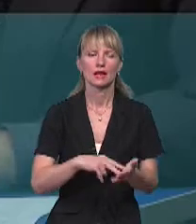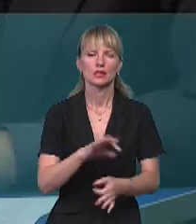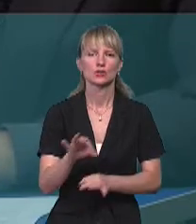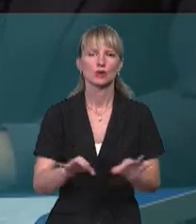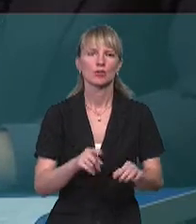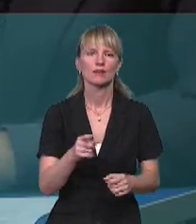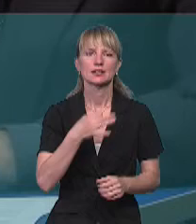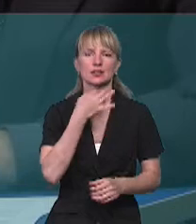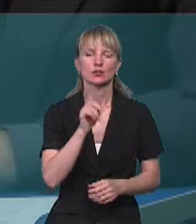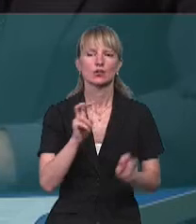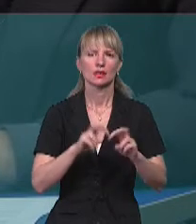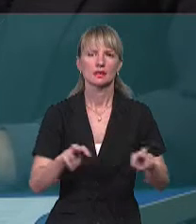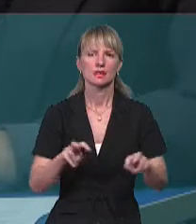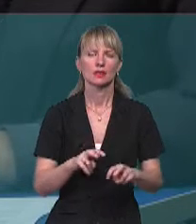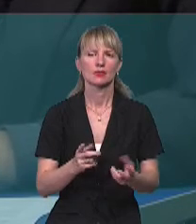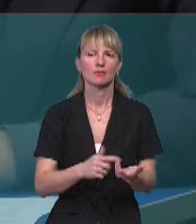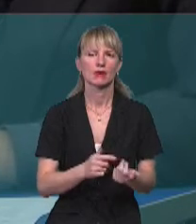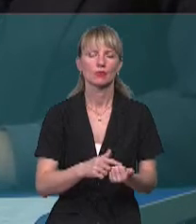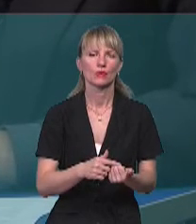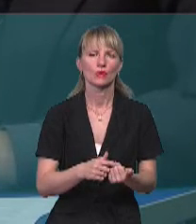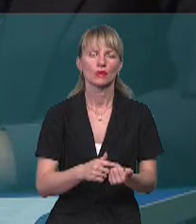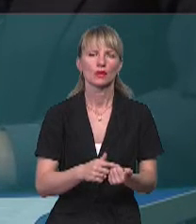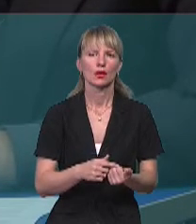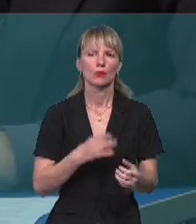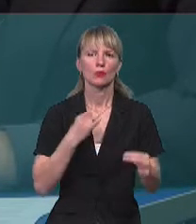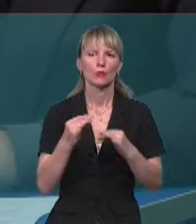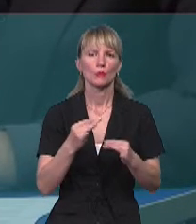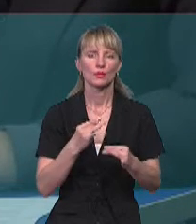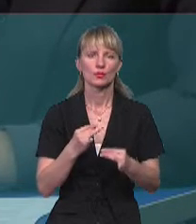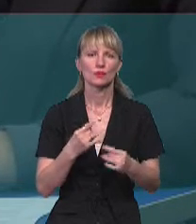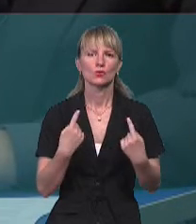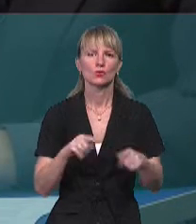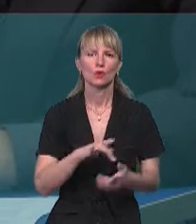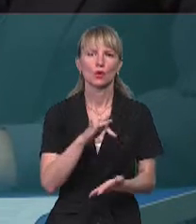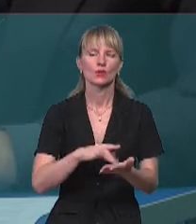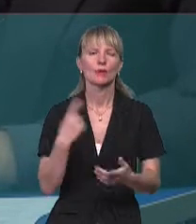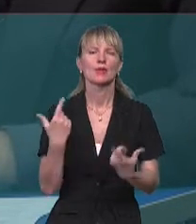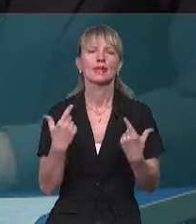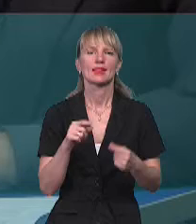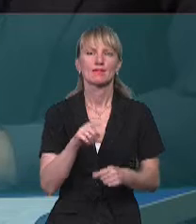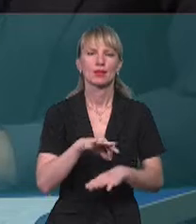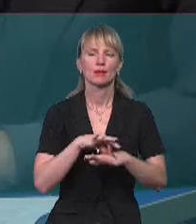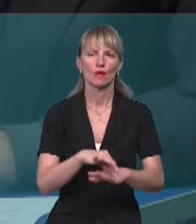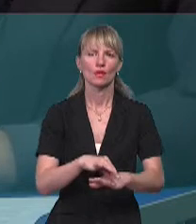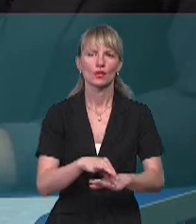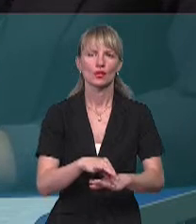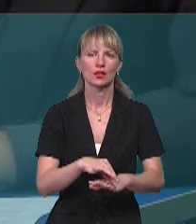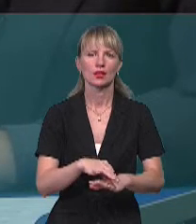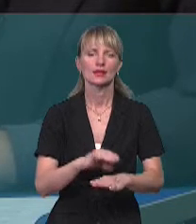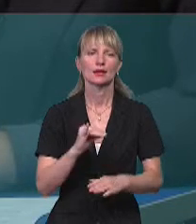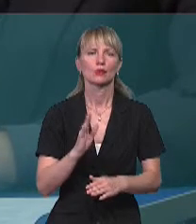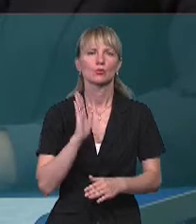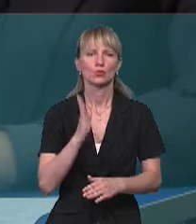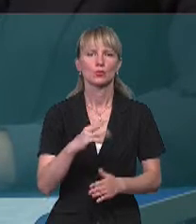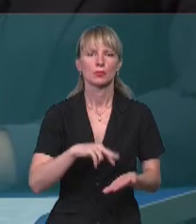сказали, що ви розглядаєте варіанти проводити публічні консультації в інших містах області. Де саме ви плануєте